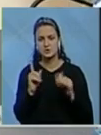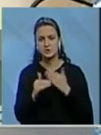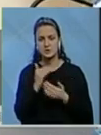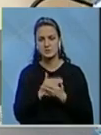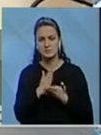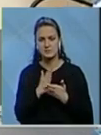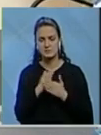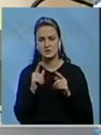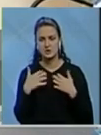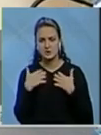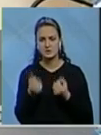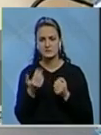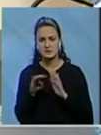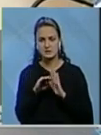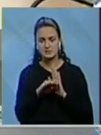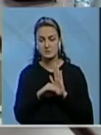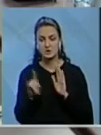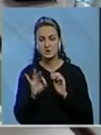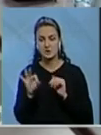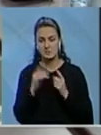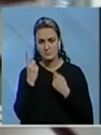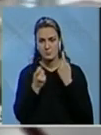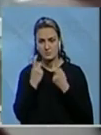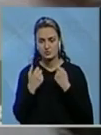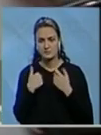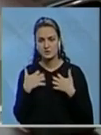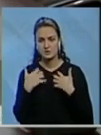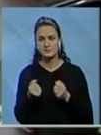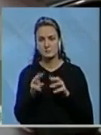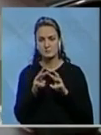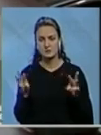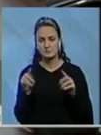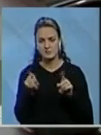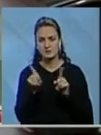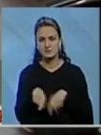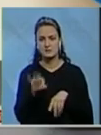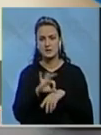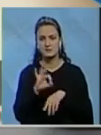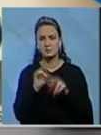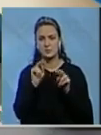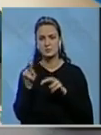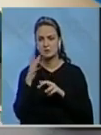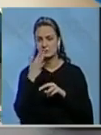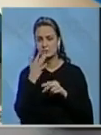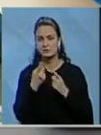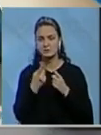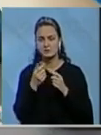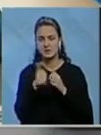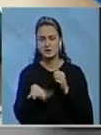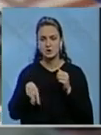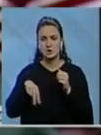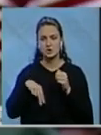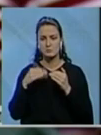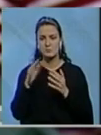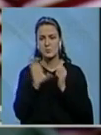აქვს ჯანდაცვის სისტემას. რაც შეეხება მონაცემებს, ჩვენ ჯანდაცვის მინისტრმა და ასევე დაავადებათა კონტროლის ეროვნული ცენტრის დირექტორმა წარმოგვიდგინეს